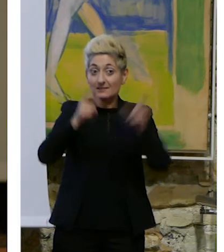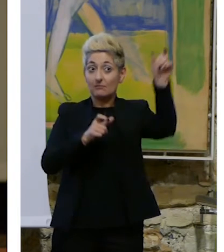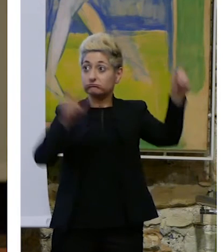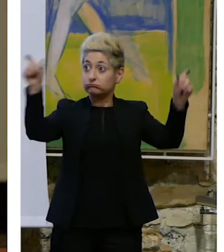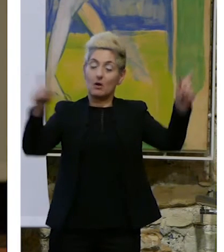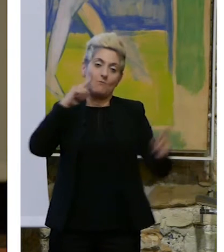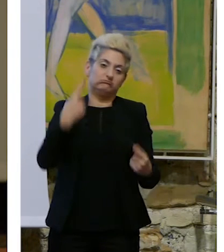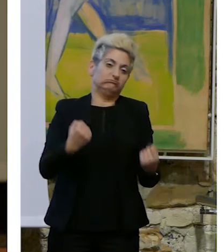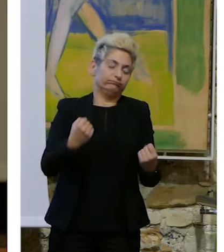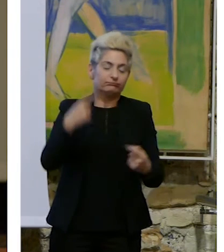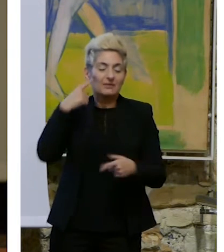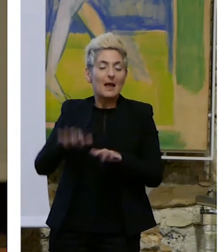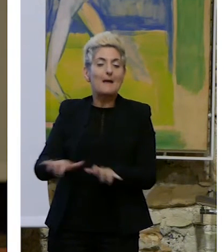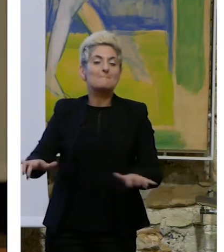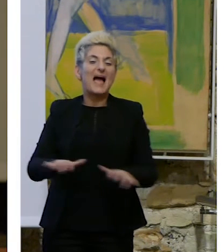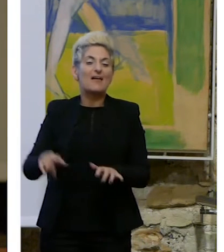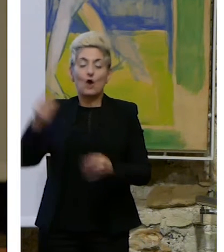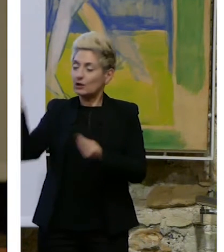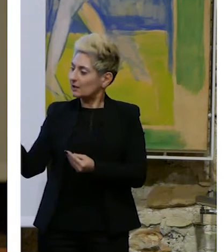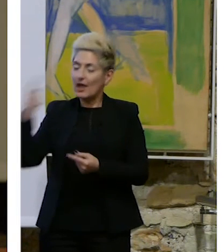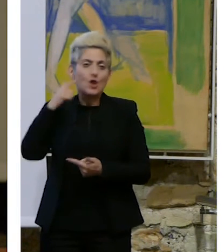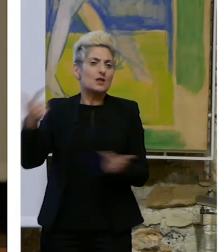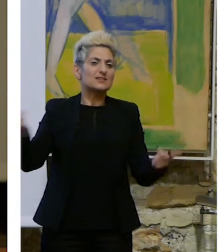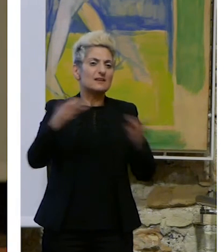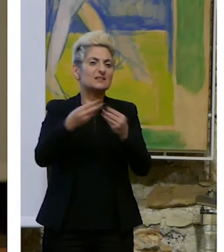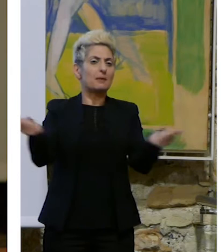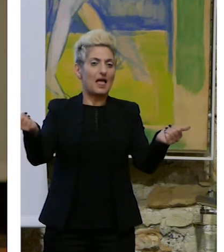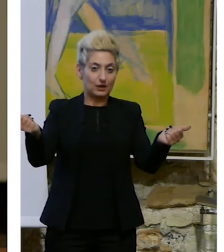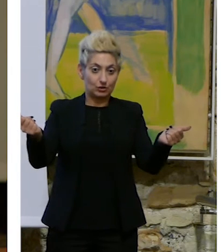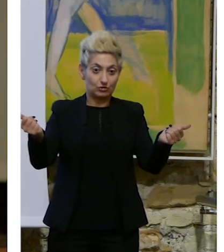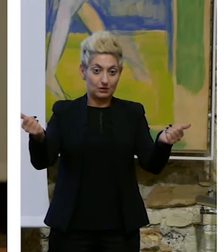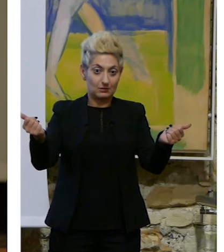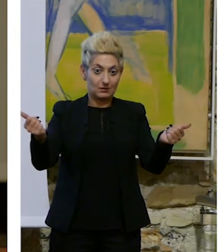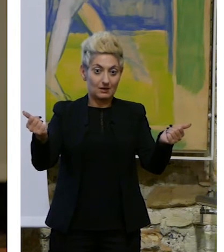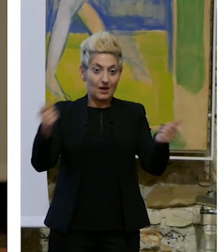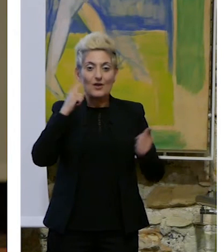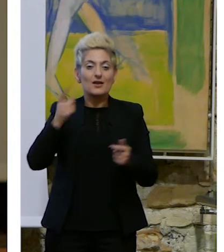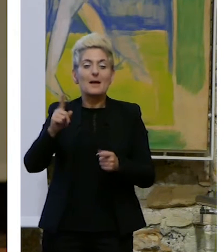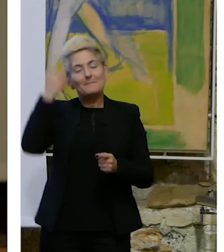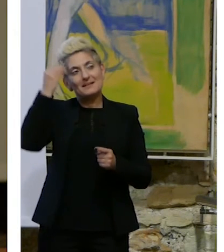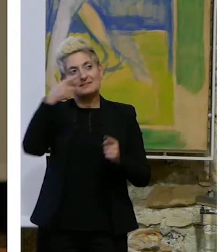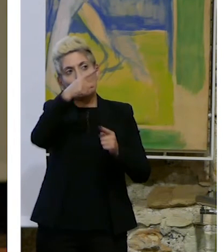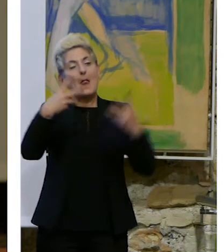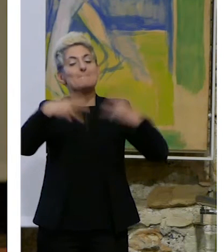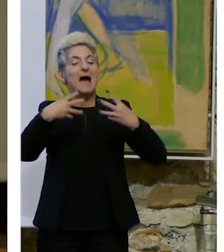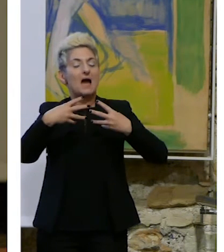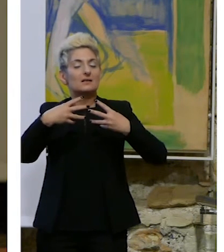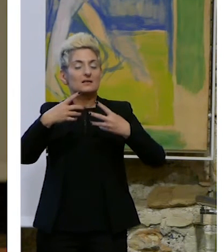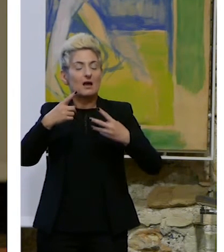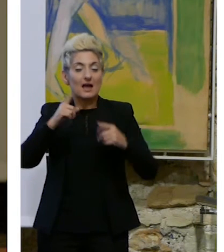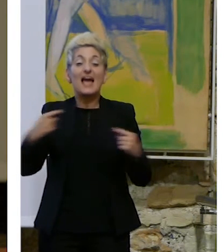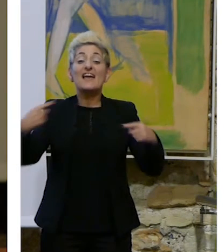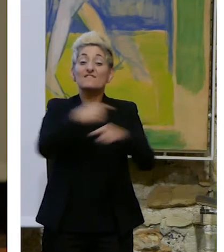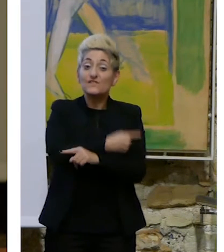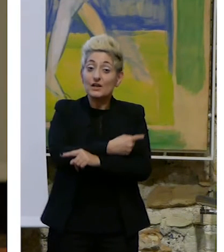bassi fantastici, sentiamo tutto quanto, ma però capiamo che la macchina non è un pianoforte. Se invece